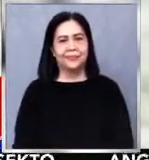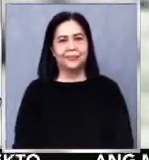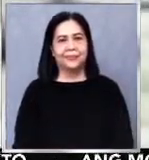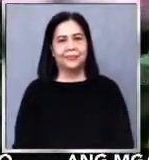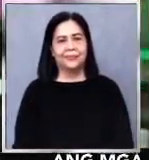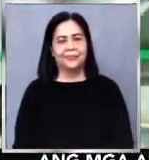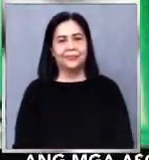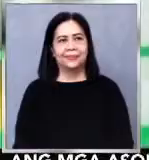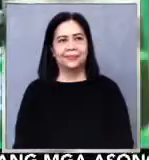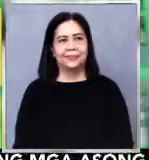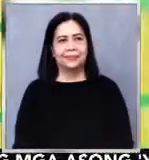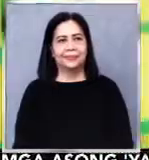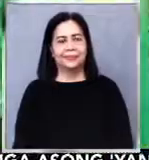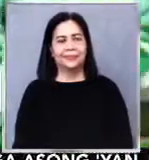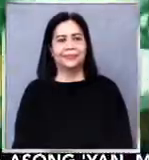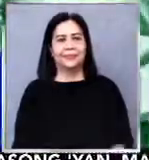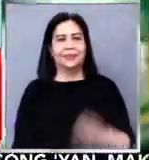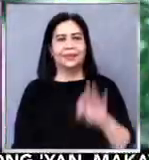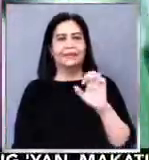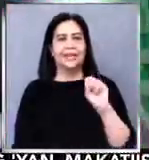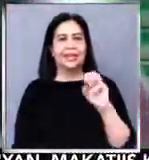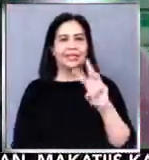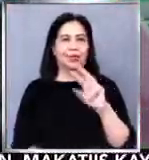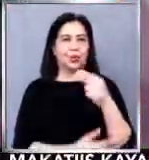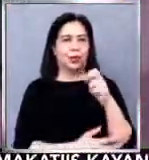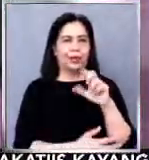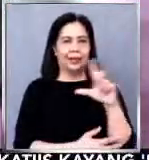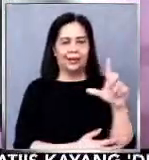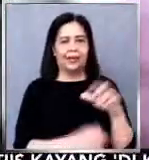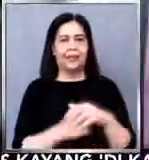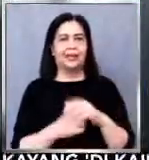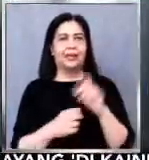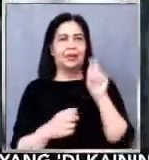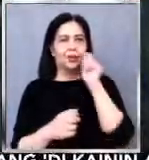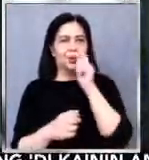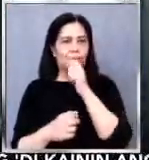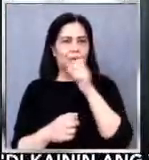Ferris wheel. Itong twin spin na pinakabago nilang